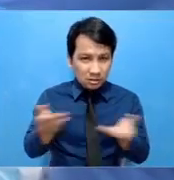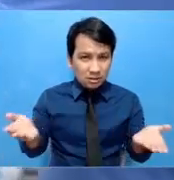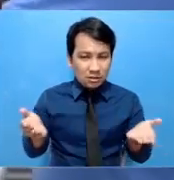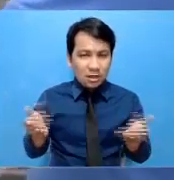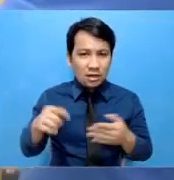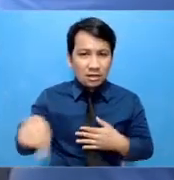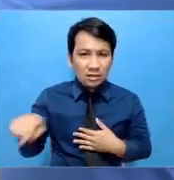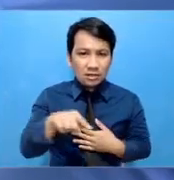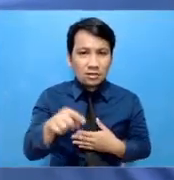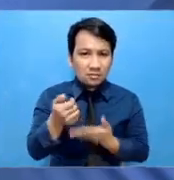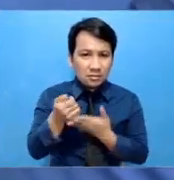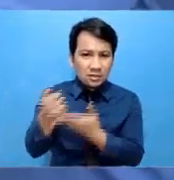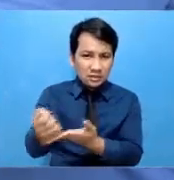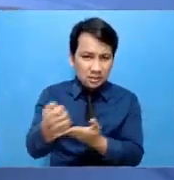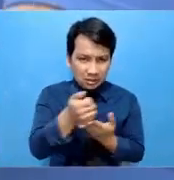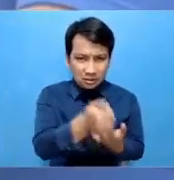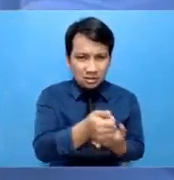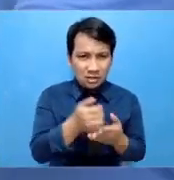yung pagtulong.